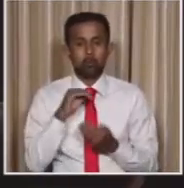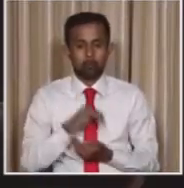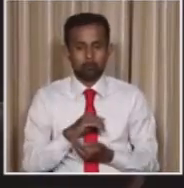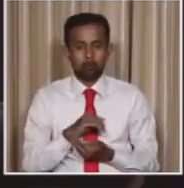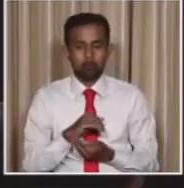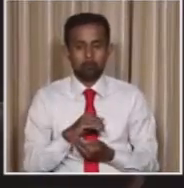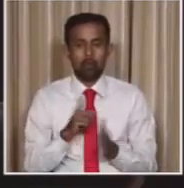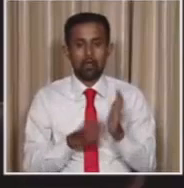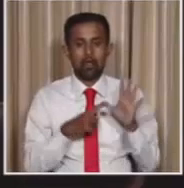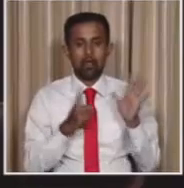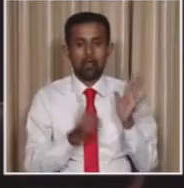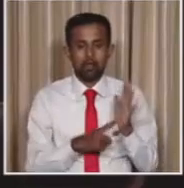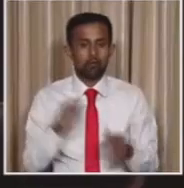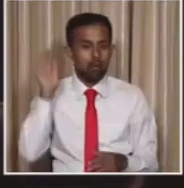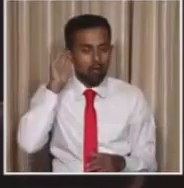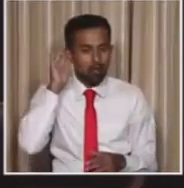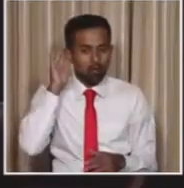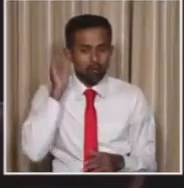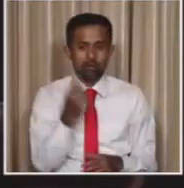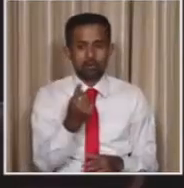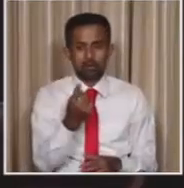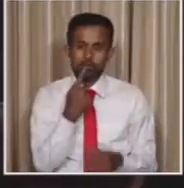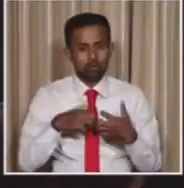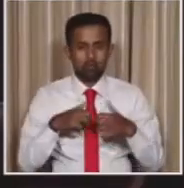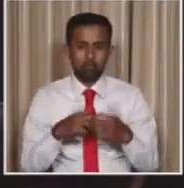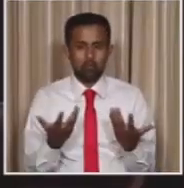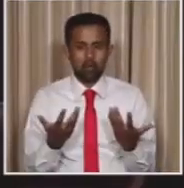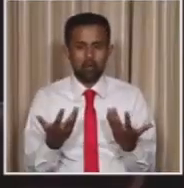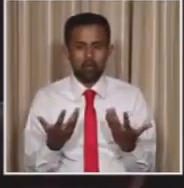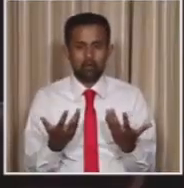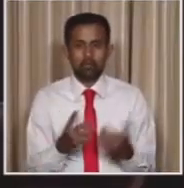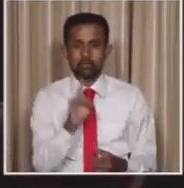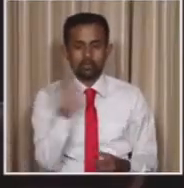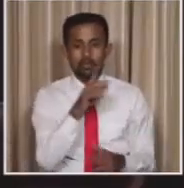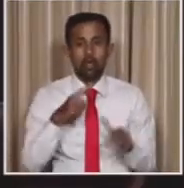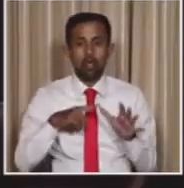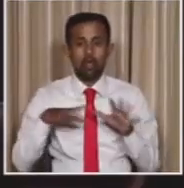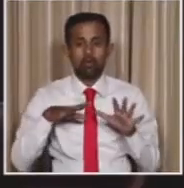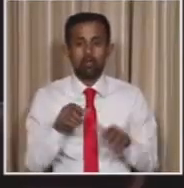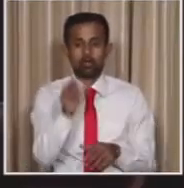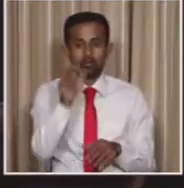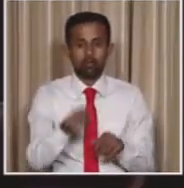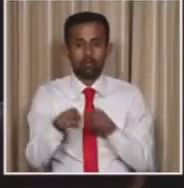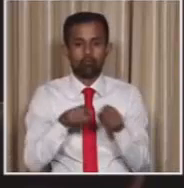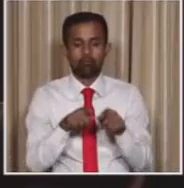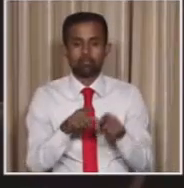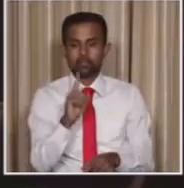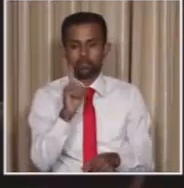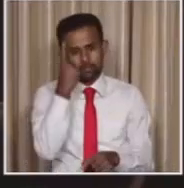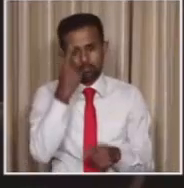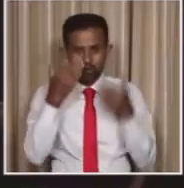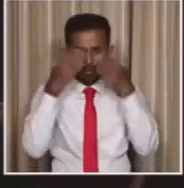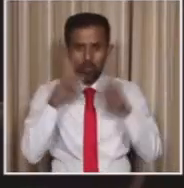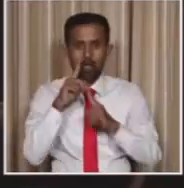මම ලාල්කාන්තගෙන් අහනවා කිව්වට කමන්නේ කෙලින් අනුරාධපුරයේ මිනිහෙක් ඇටියට කෙලින් කතා කරන්න.